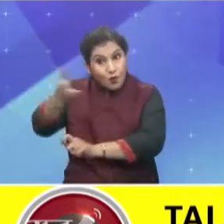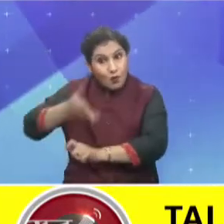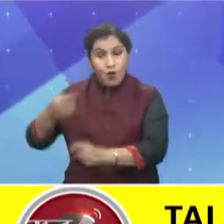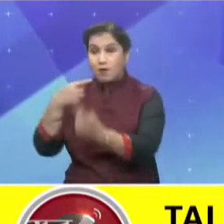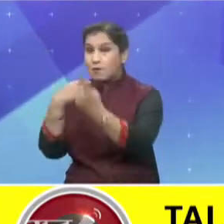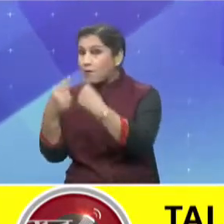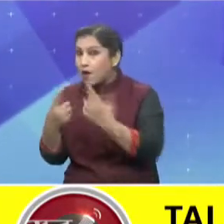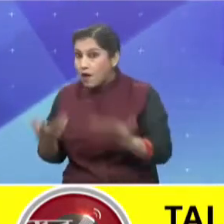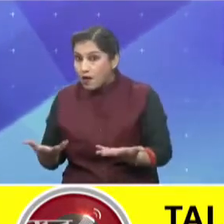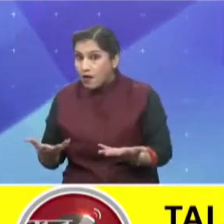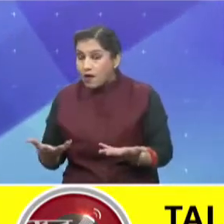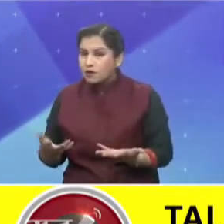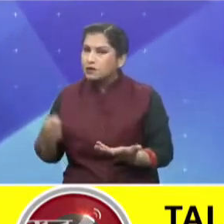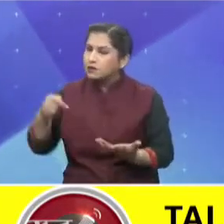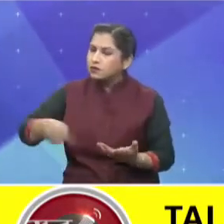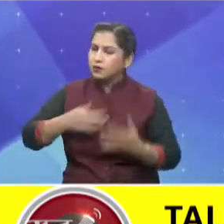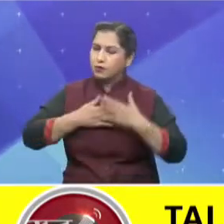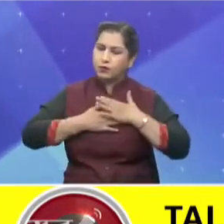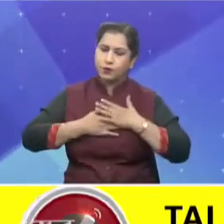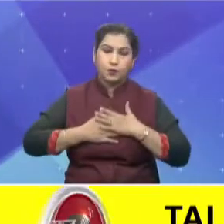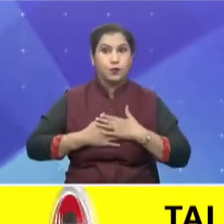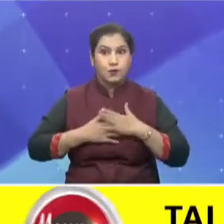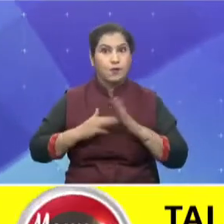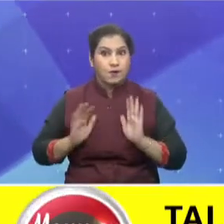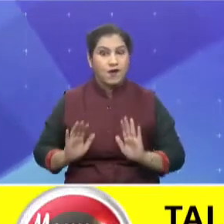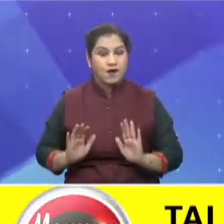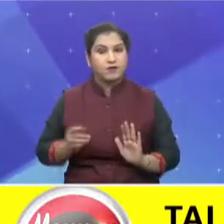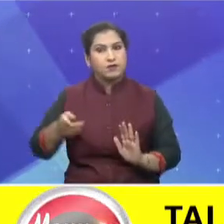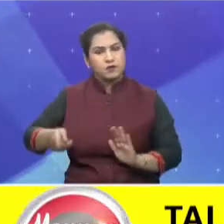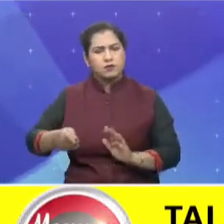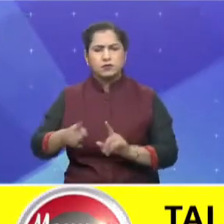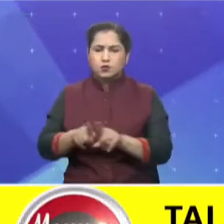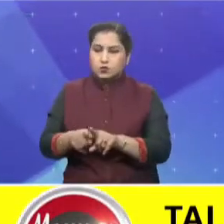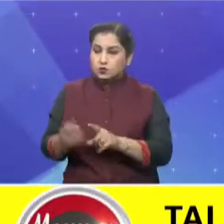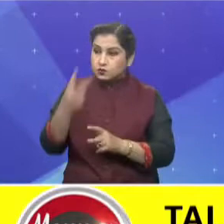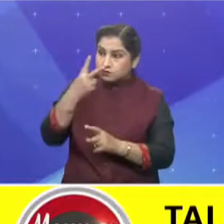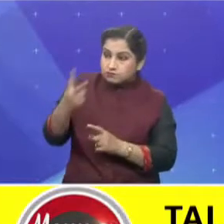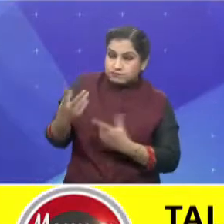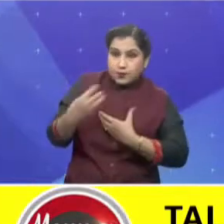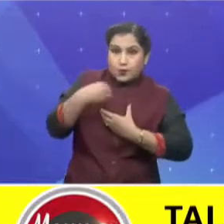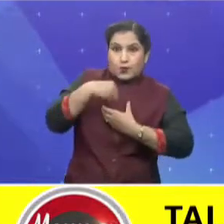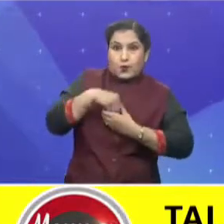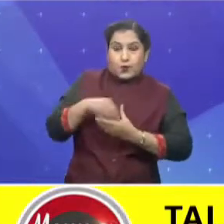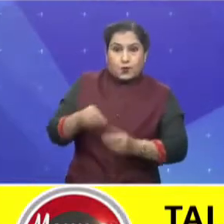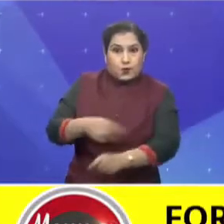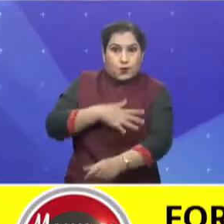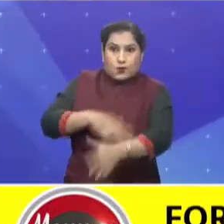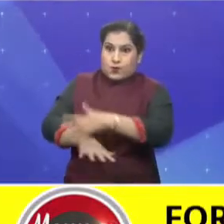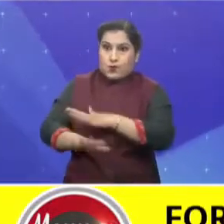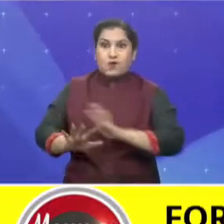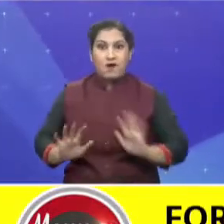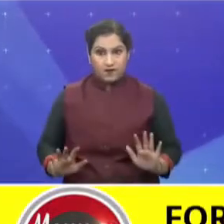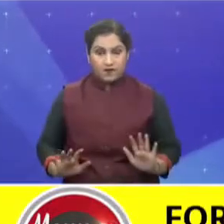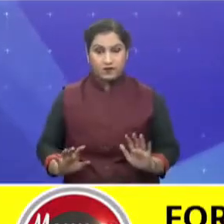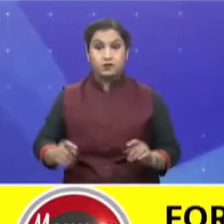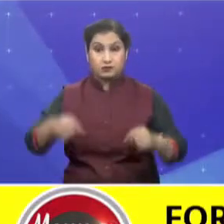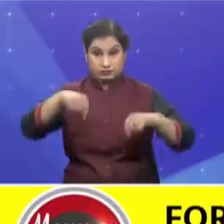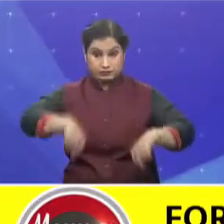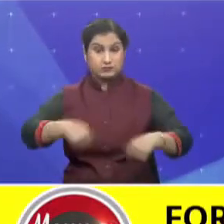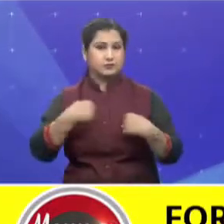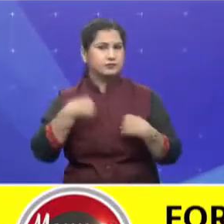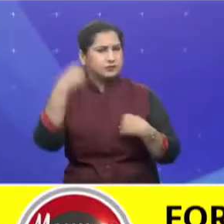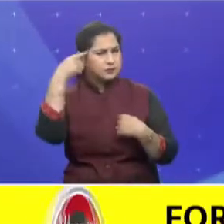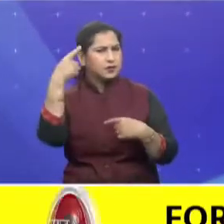बात बहुत सुकून देती है, गहरी प्रेरणा देती है। मेरे लिए मन की